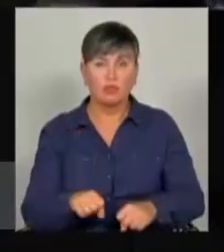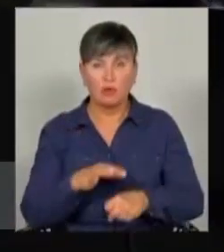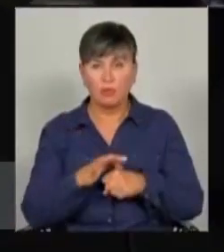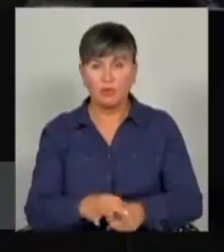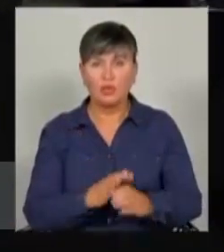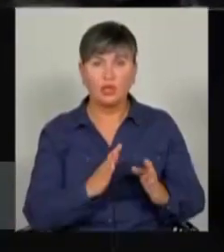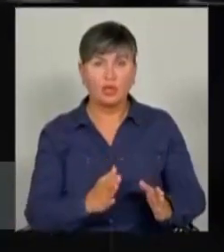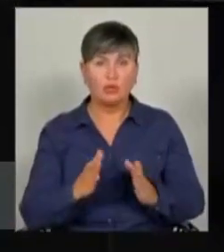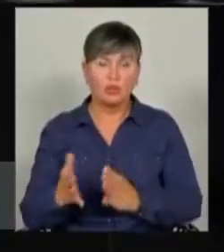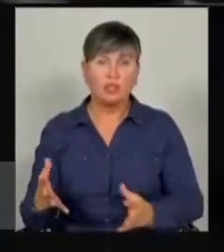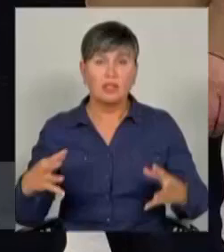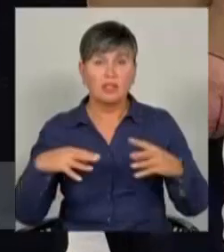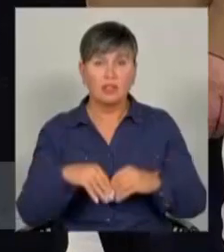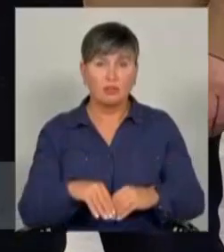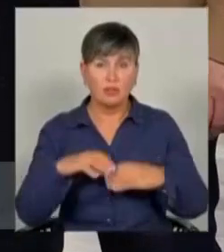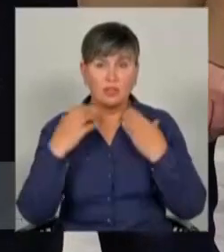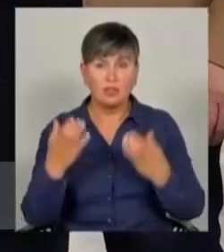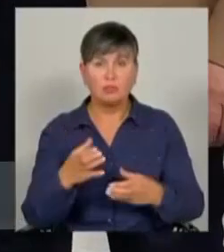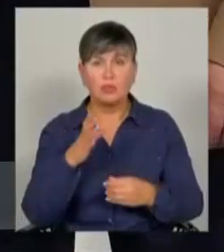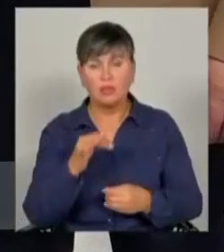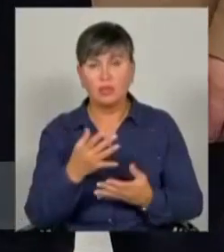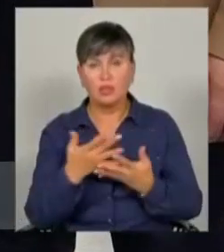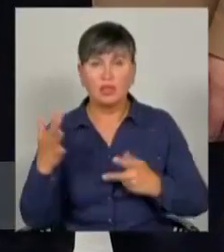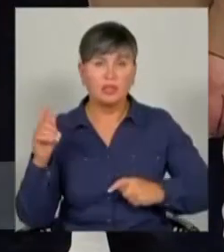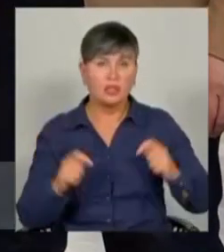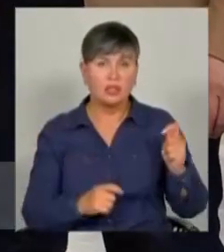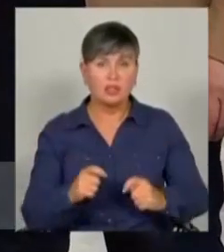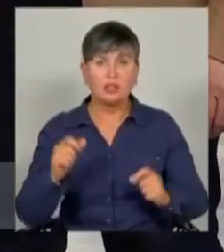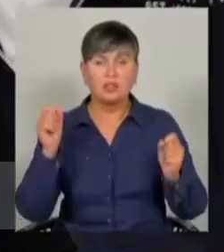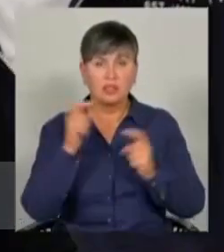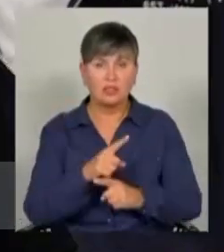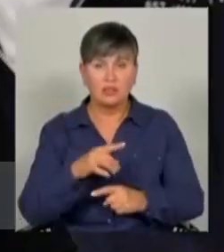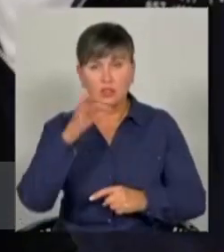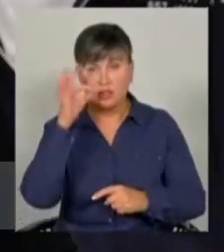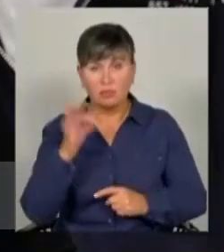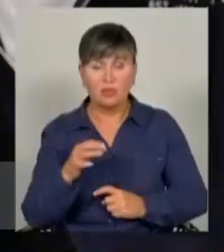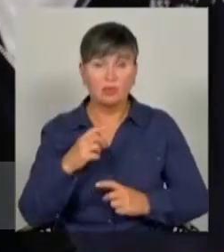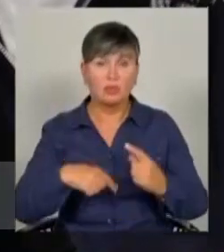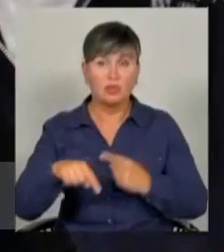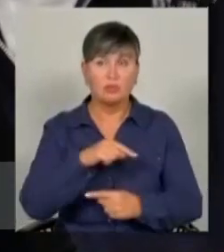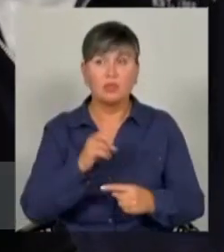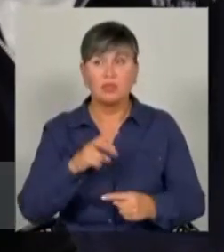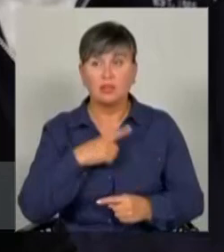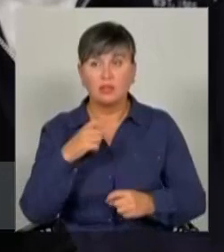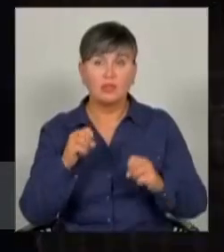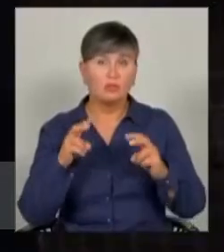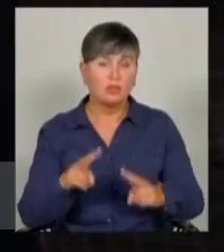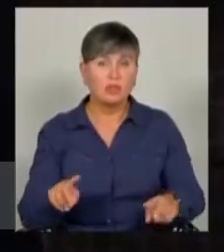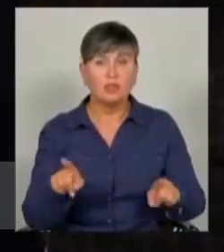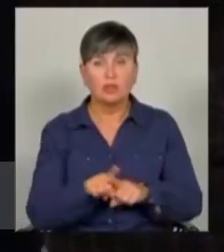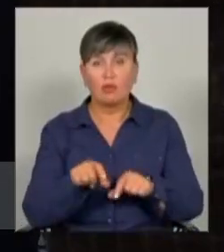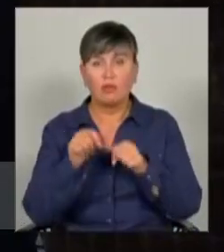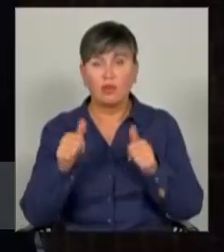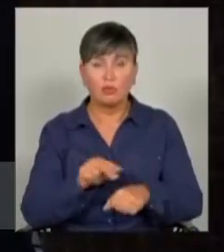проводить регулярные совместные семинары и научно-практические конференции с известным немецким предприятием. Как отмечают специалисты, такой